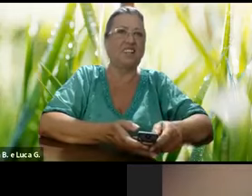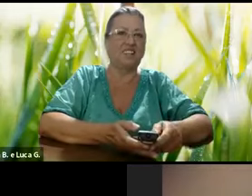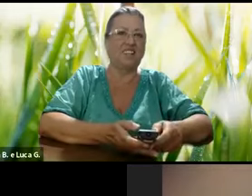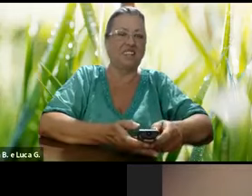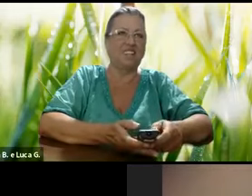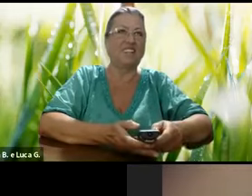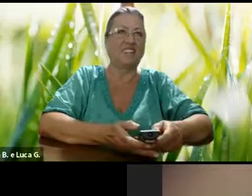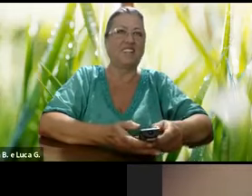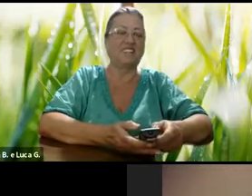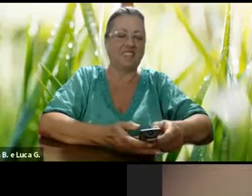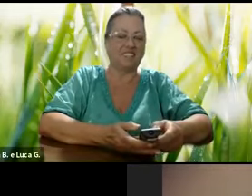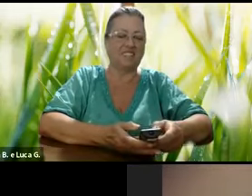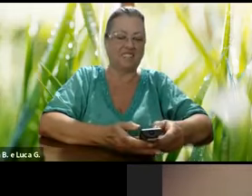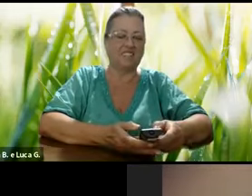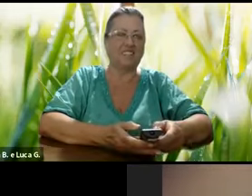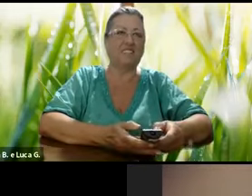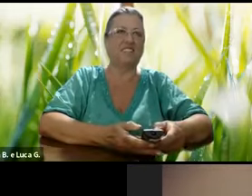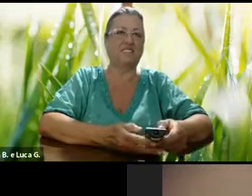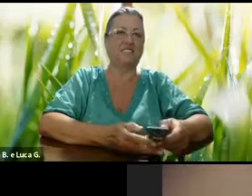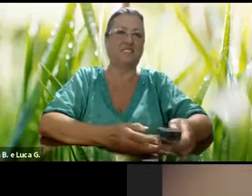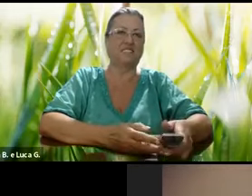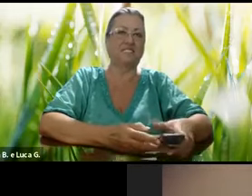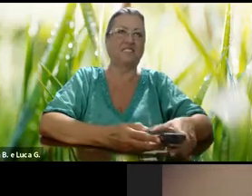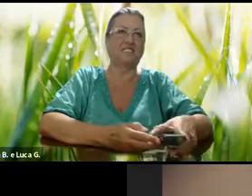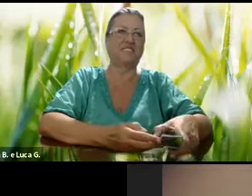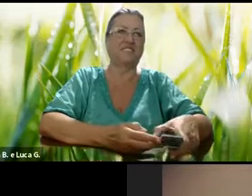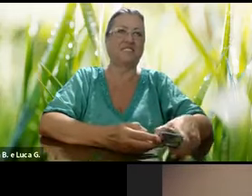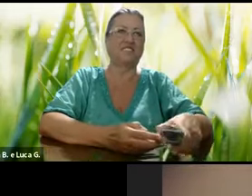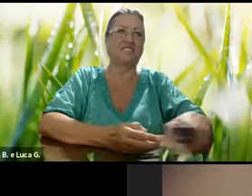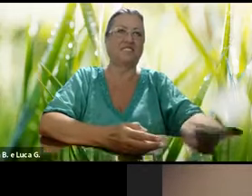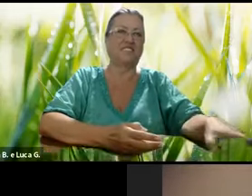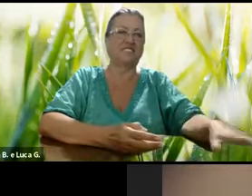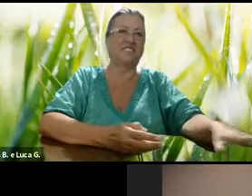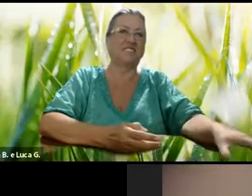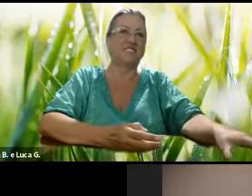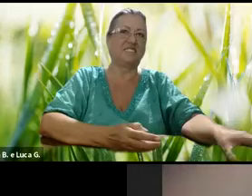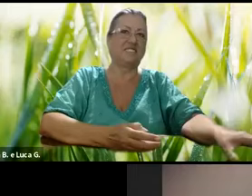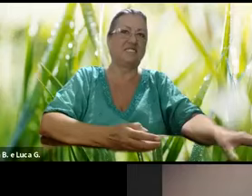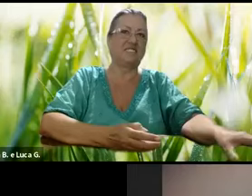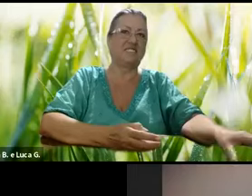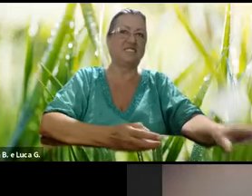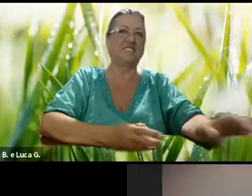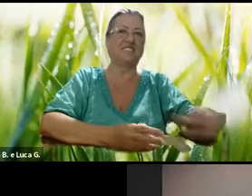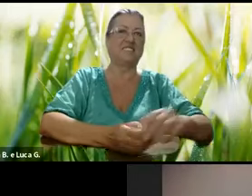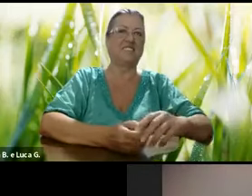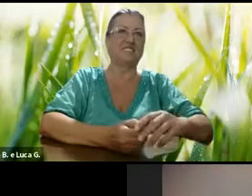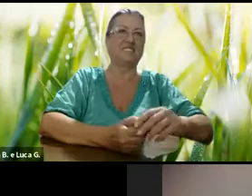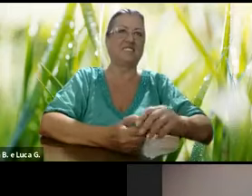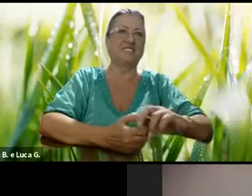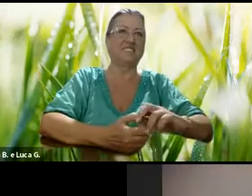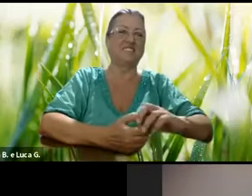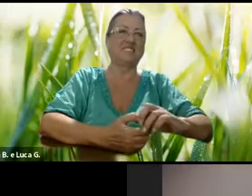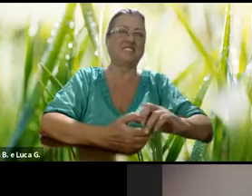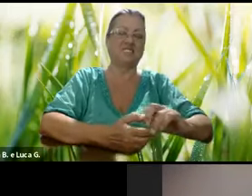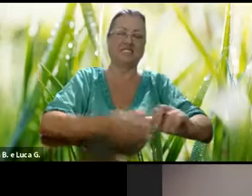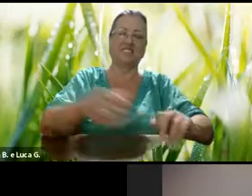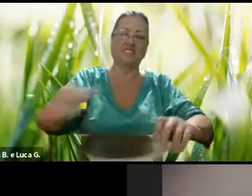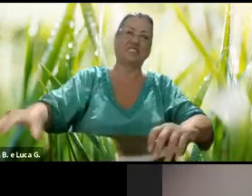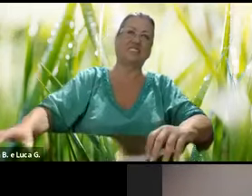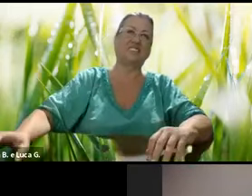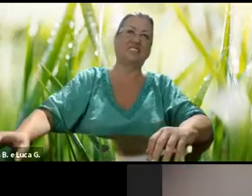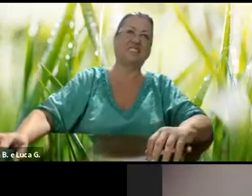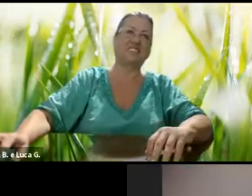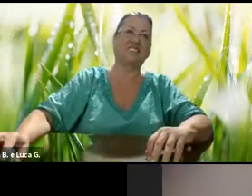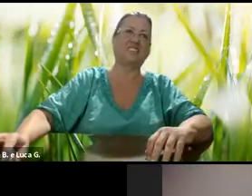questo modo, quindi insomma ho appreso questa cosa che non conoscevo